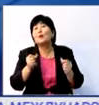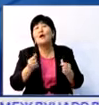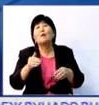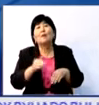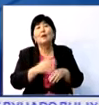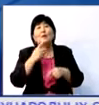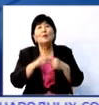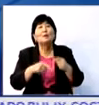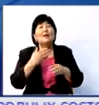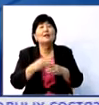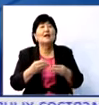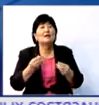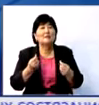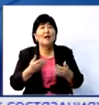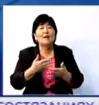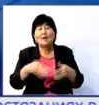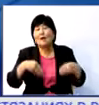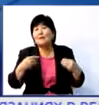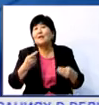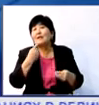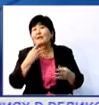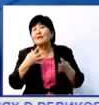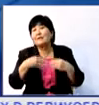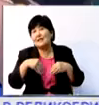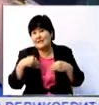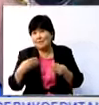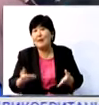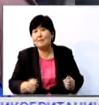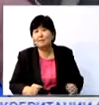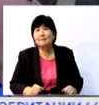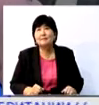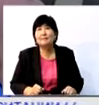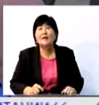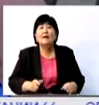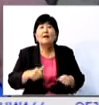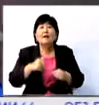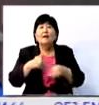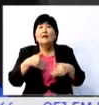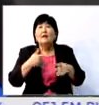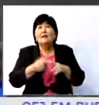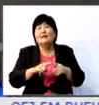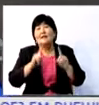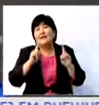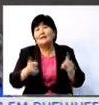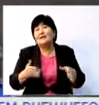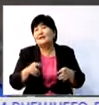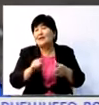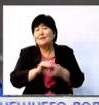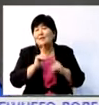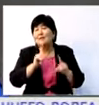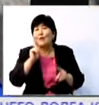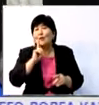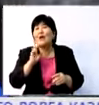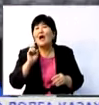доброй традиции, часть продукции была передана малоимущим семьям. Главный товар, конечно, это знаменитая своим неповторимым